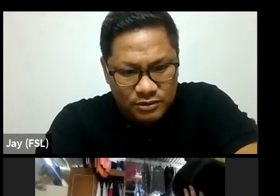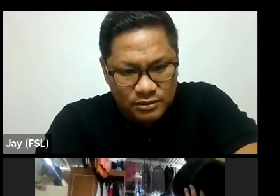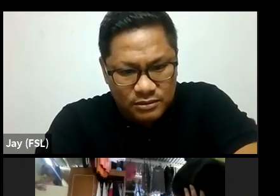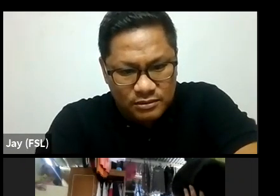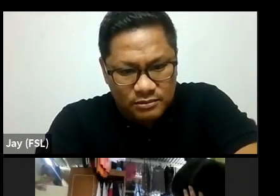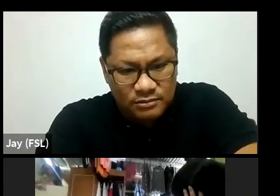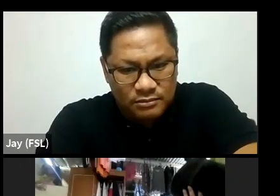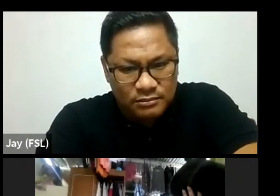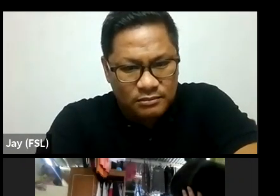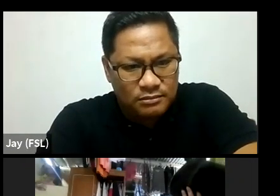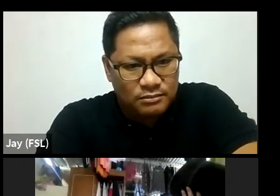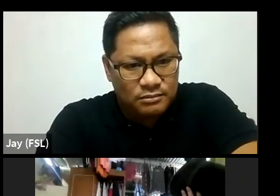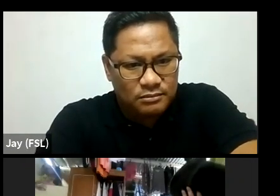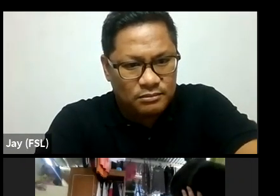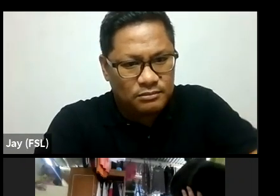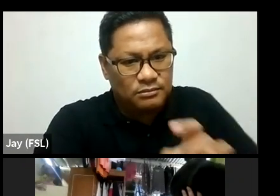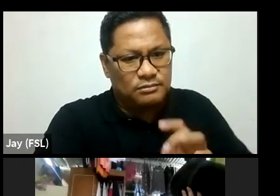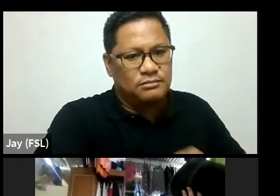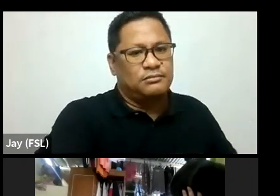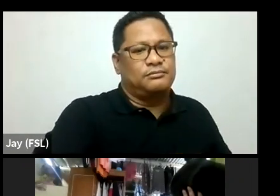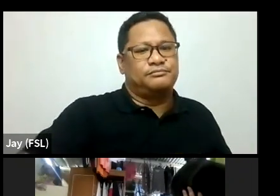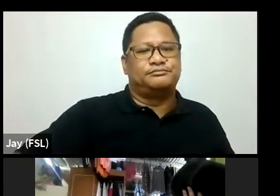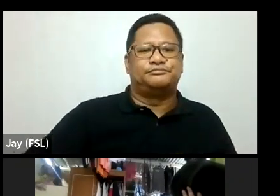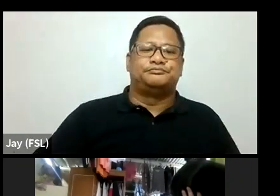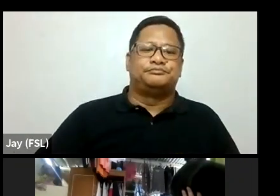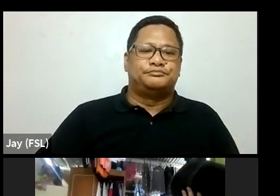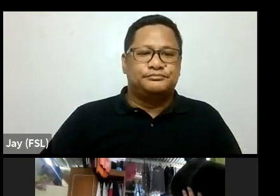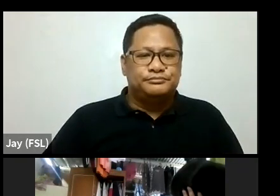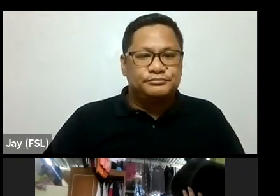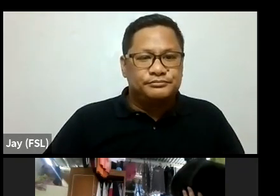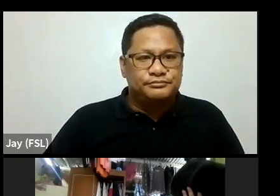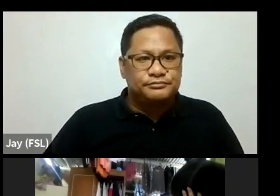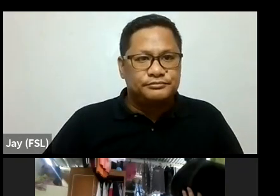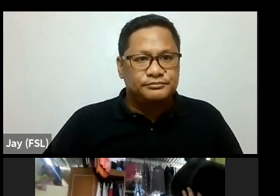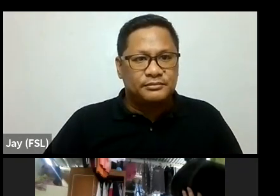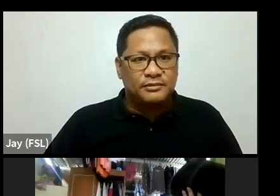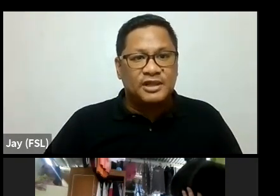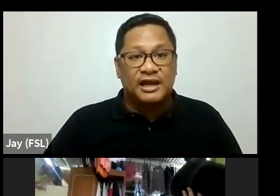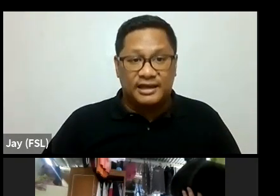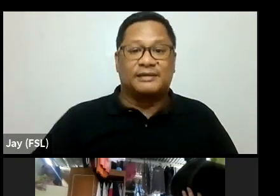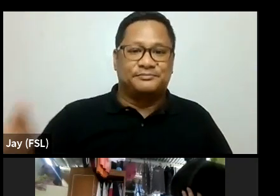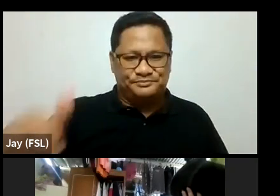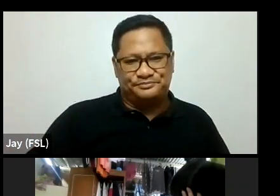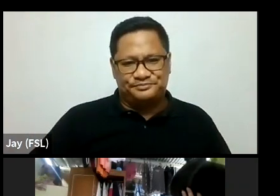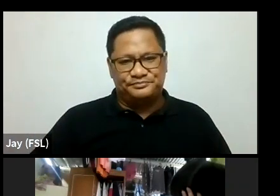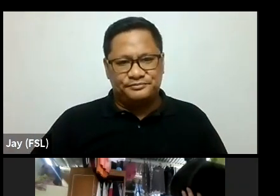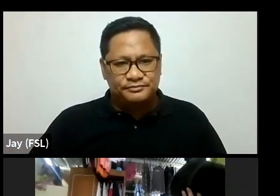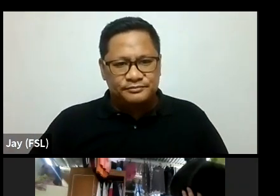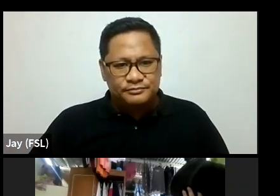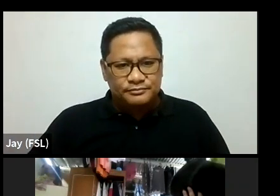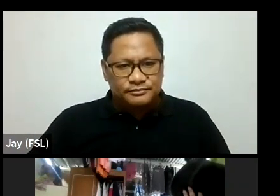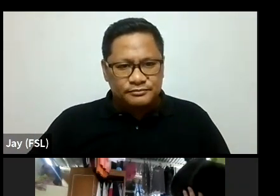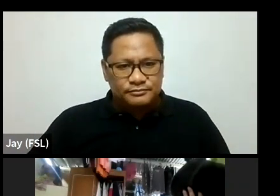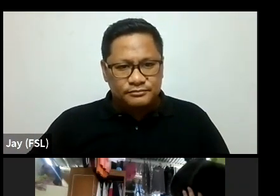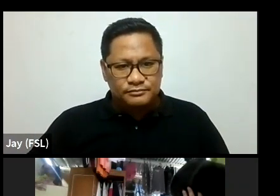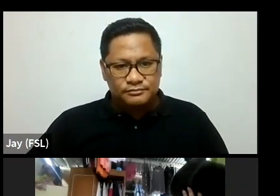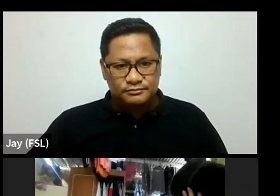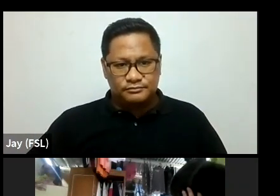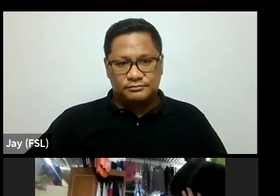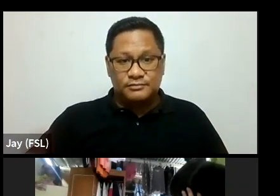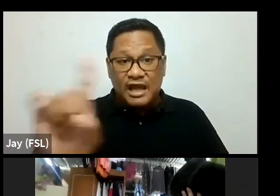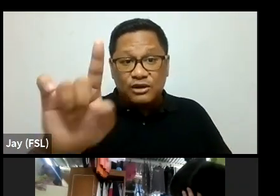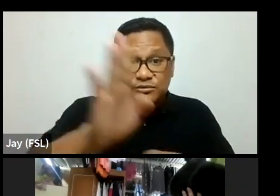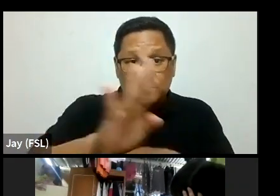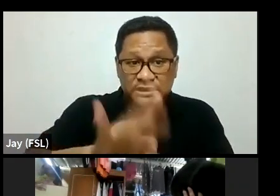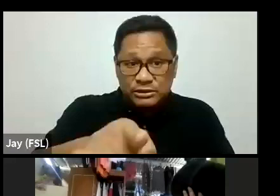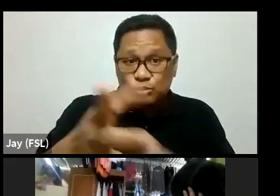Nakamute ka, Jay, ha? Hindi kita marinig. Ayan, Jay. Go ahead, Jay. Oh, Jay, anong sagot ni Jeneline? Anong sagot ni